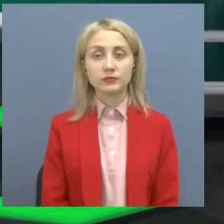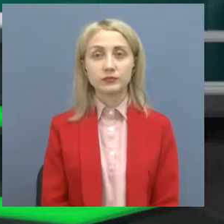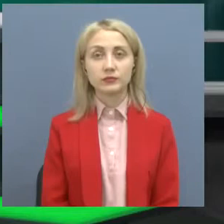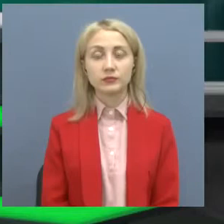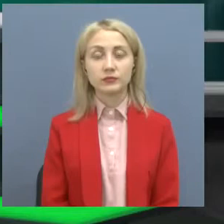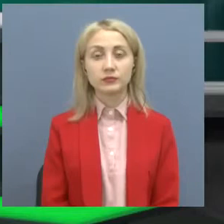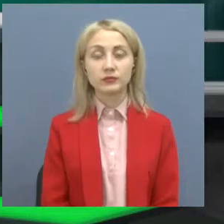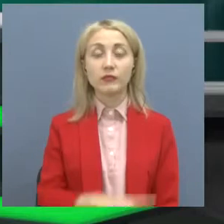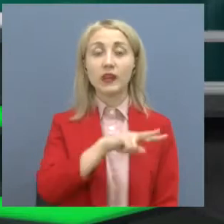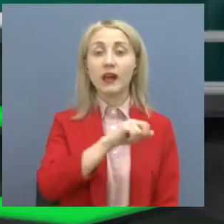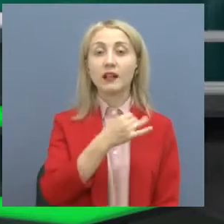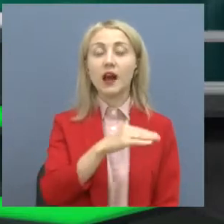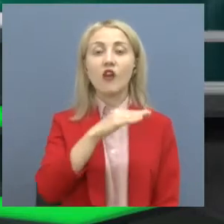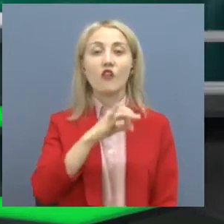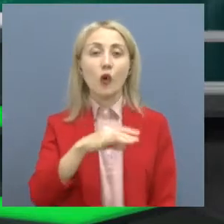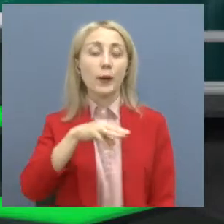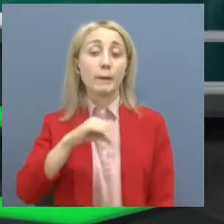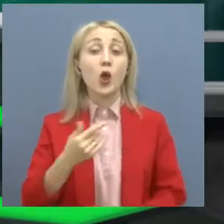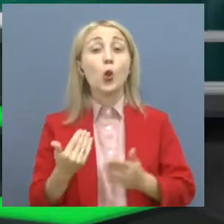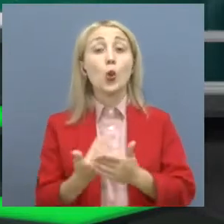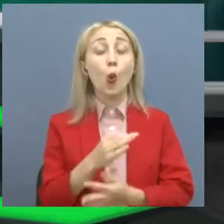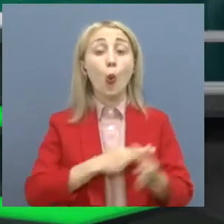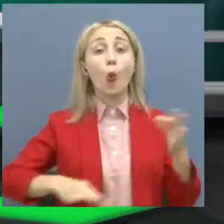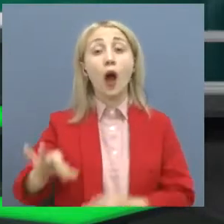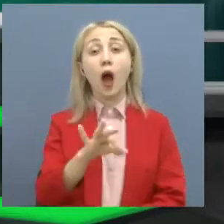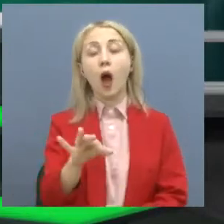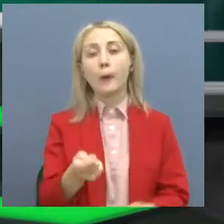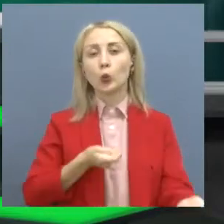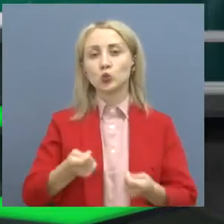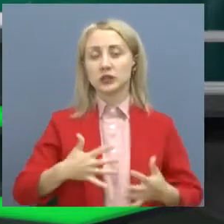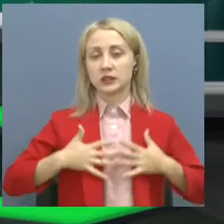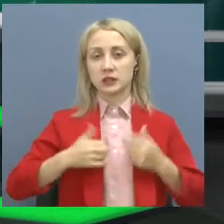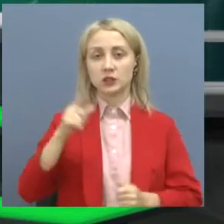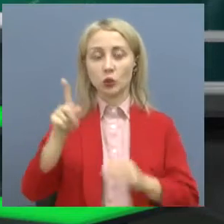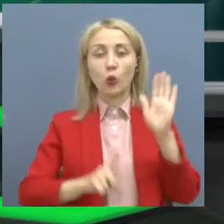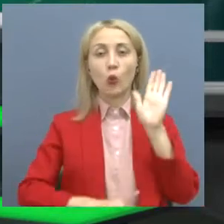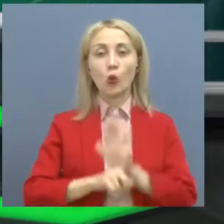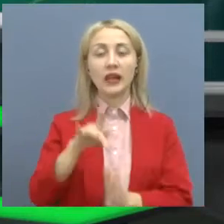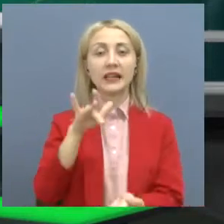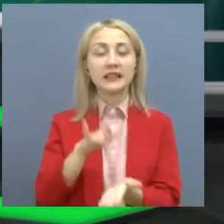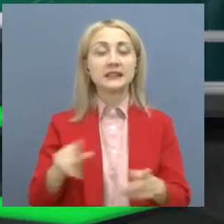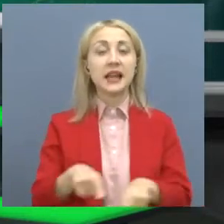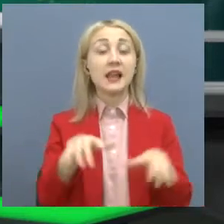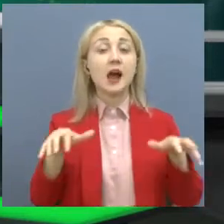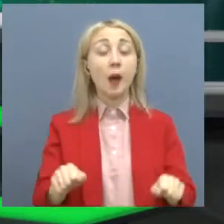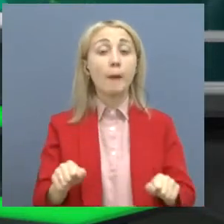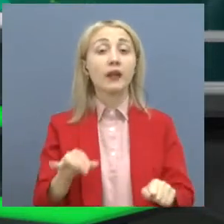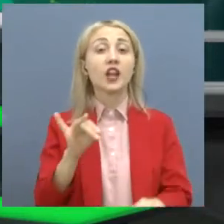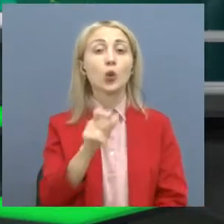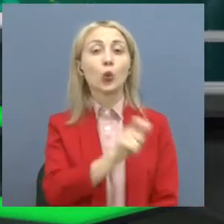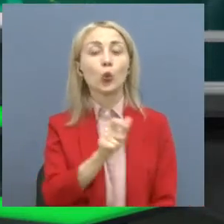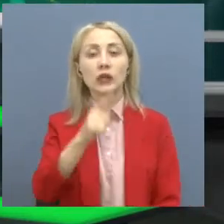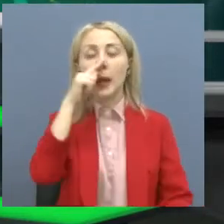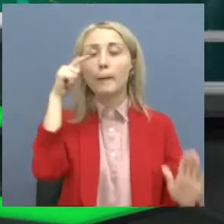Life for me – бұл денсаулық сақтау басқармасының мамандары қолға алған жаңа жоба. Сондай-ақ ол қиын жағдайға тап болғандарды оңалту